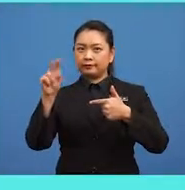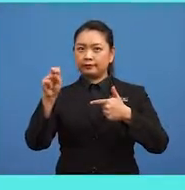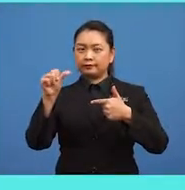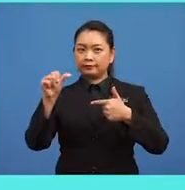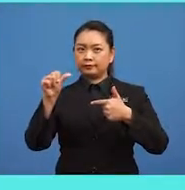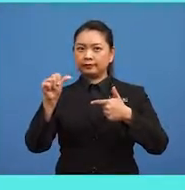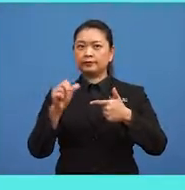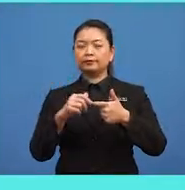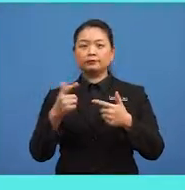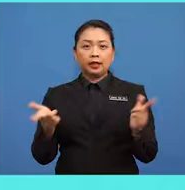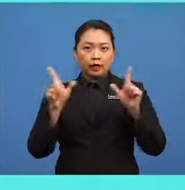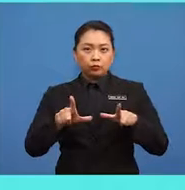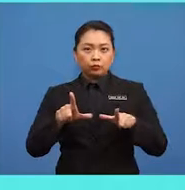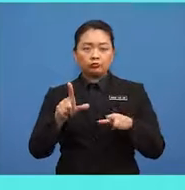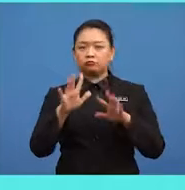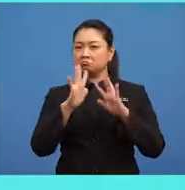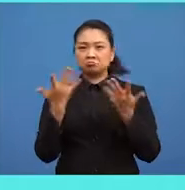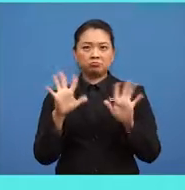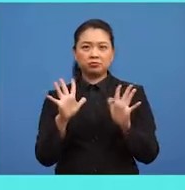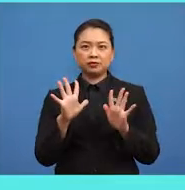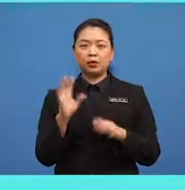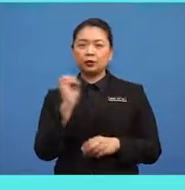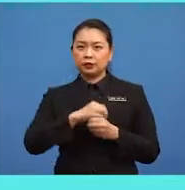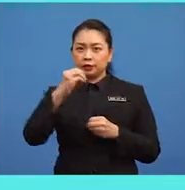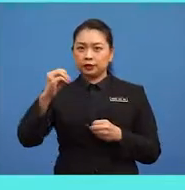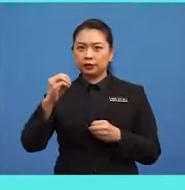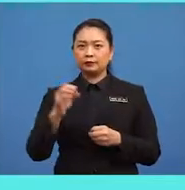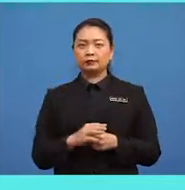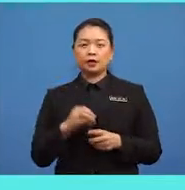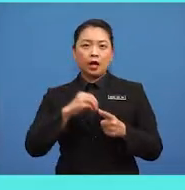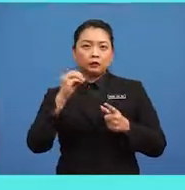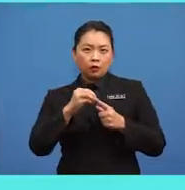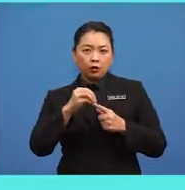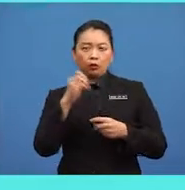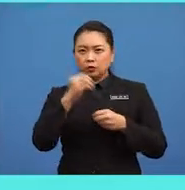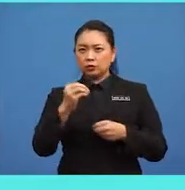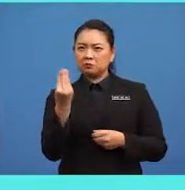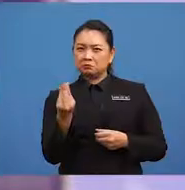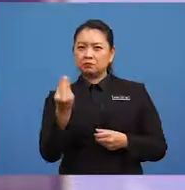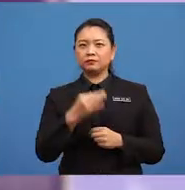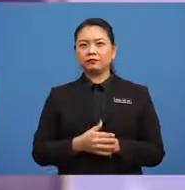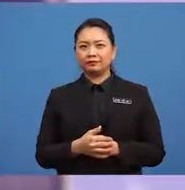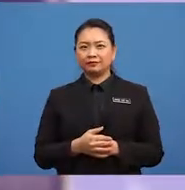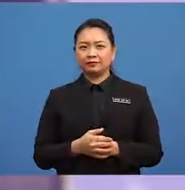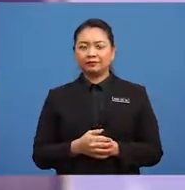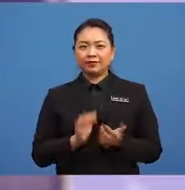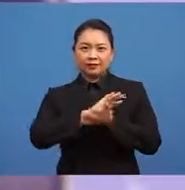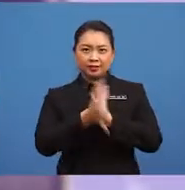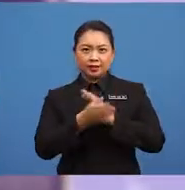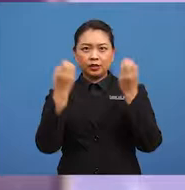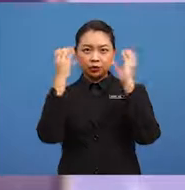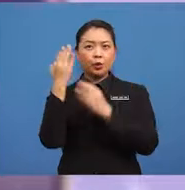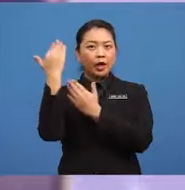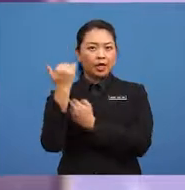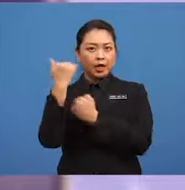anaerob berlaku tanpa kehadiran oksigen atau oksigen terhad. Jadi cikgu